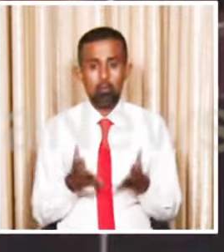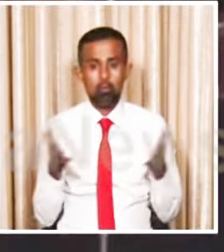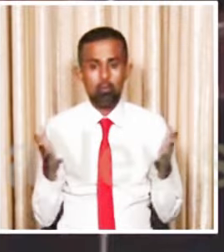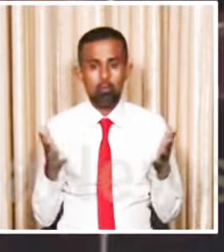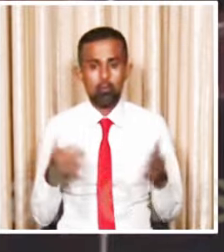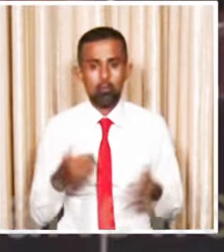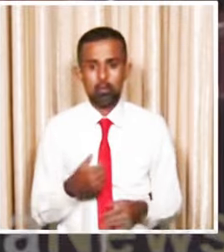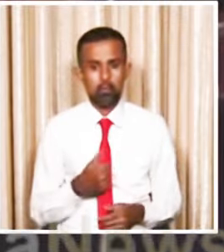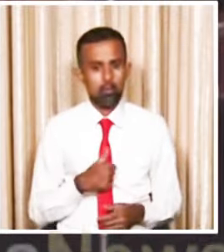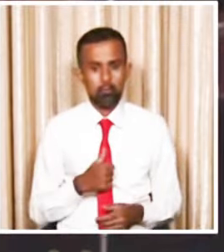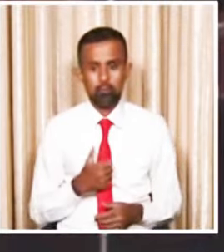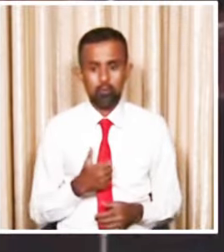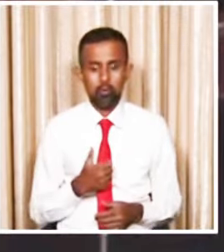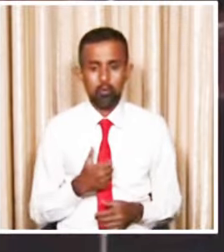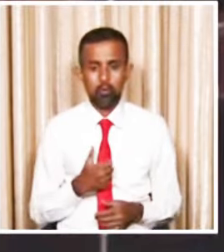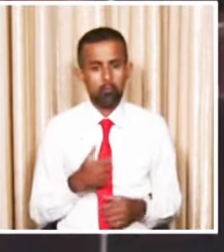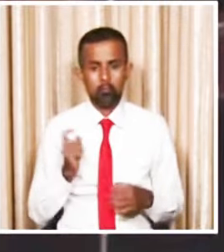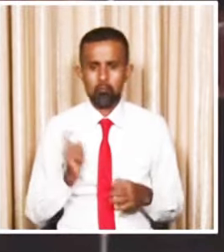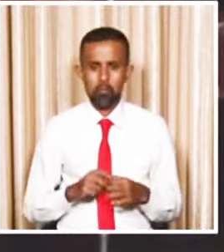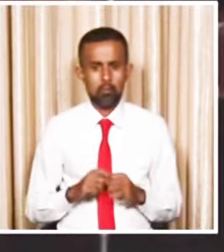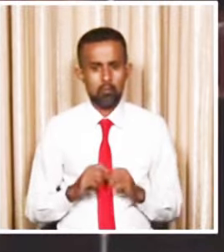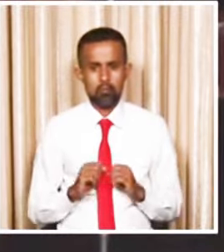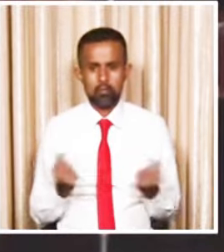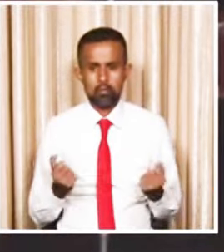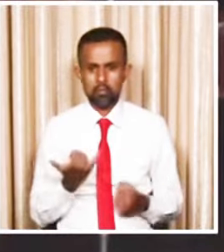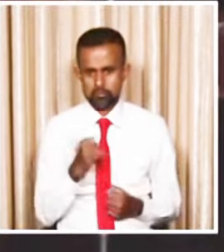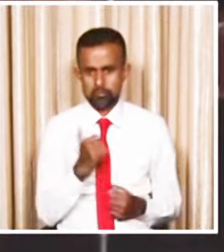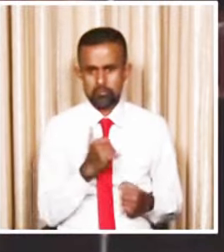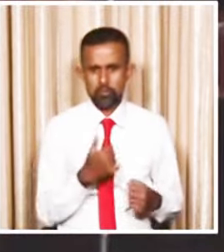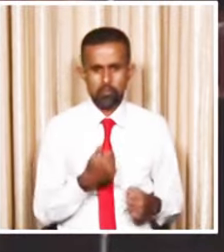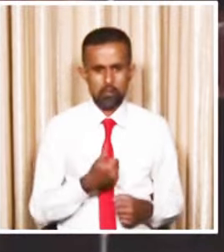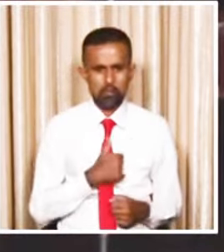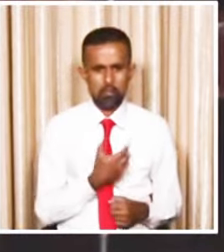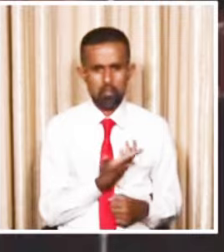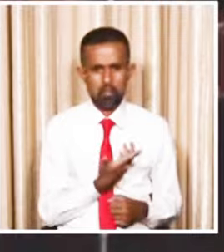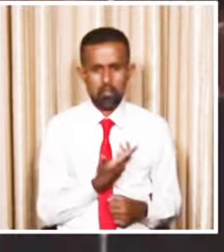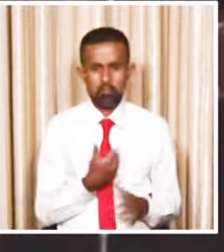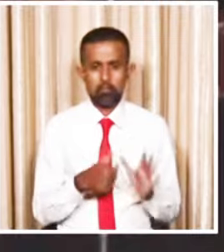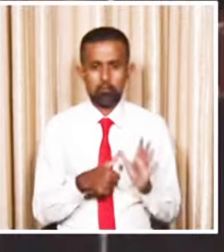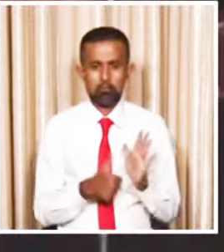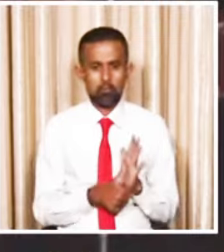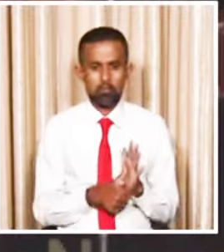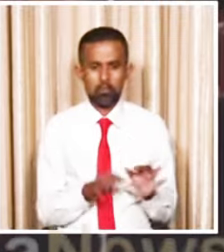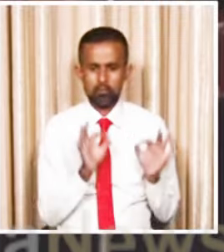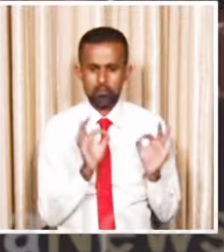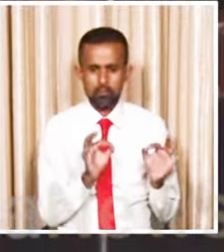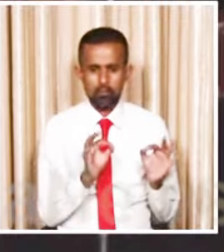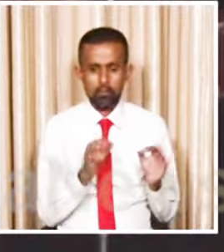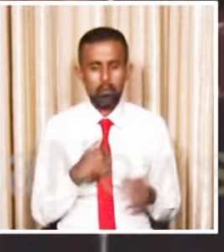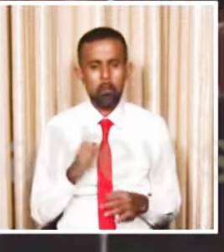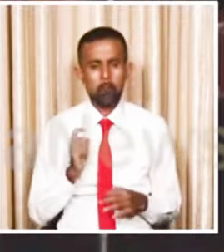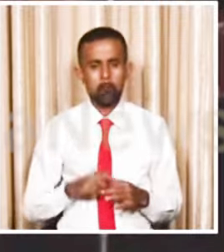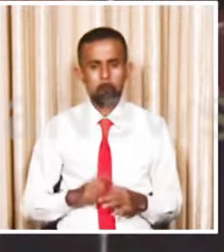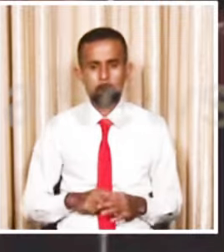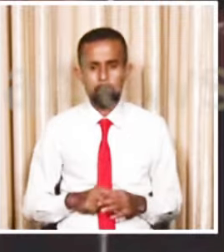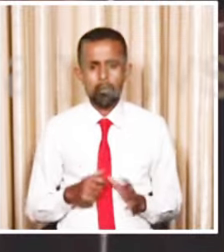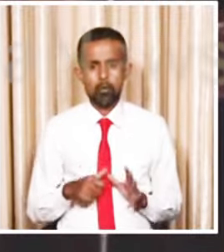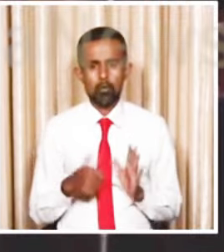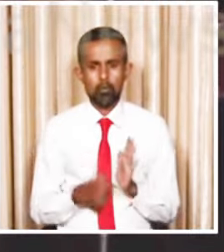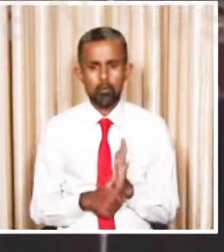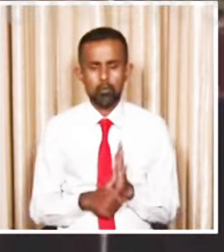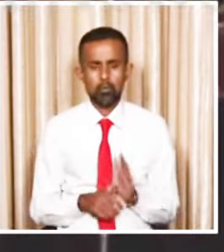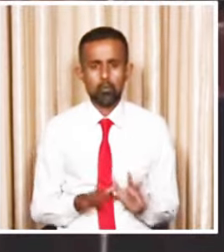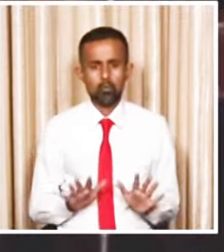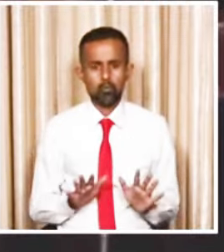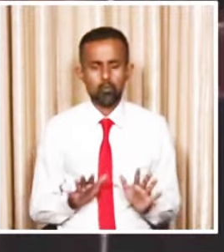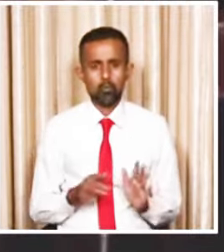අපි විරුද්ධුන්නේ නැහැ. ඉන් බහුතරයකට අපි විරුද්ධුන්නේ නැහැ. සමහර දේවල් විතරයි අපි විරුද්ධුනේ. මොකද මේ 50 වල වරදක් නැති වුණත් අපිට තියෙන ප්‍රශ්නේ තමයි මේ 50 වලින් මේ පමණක්